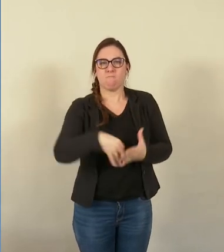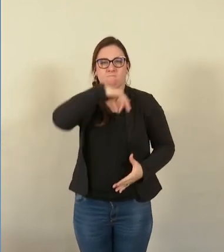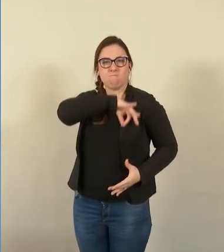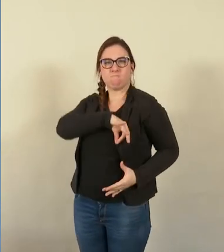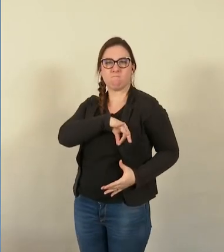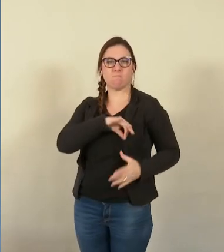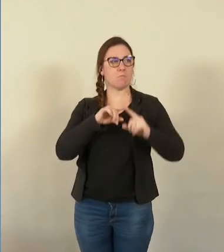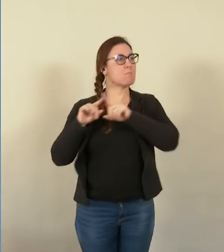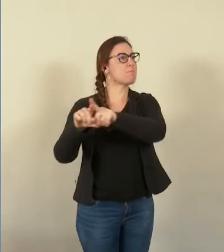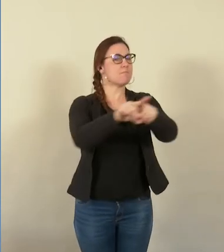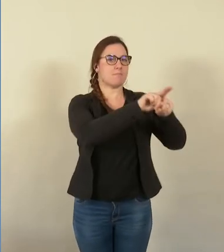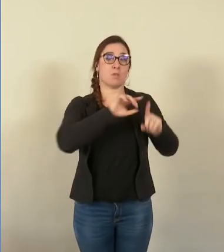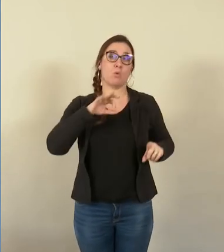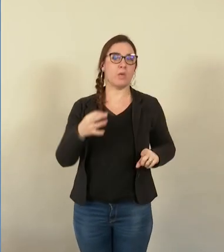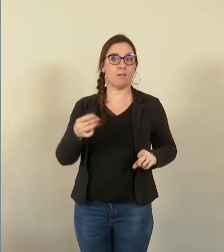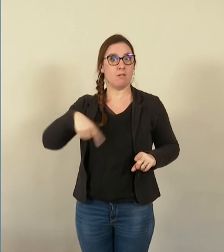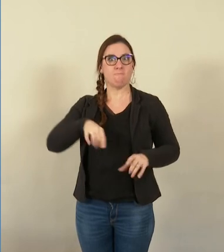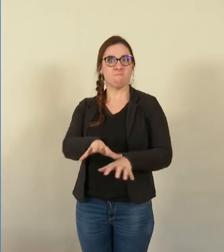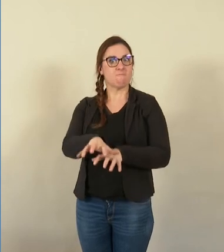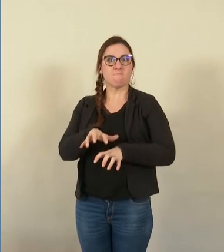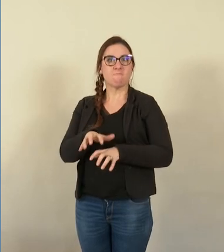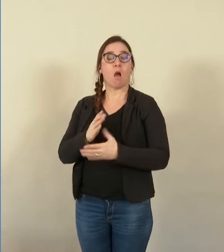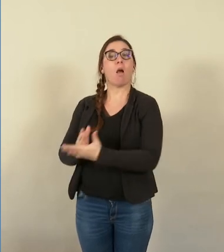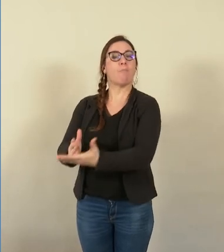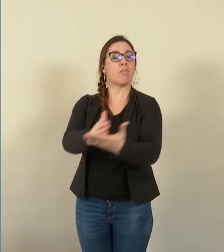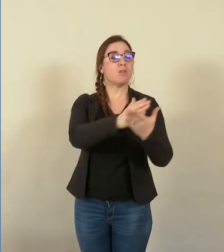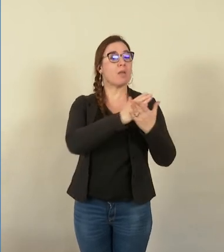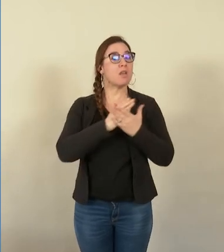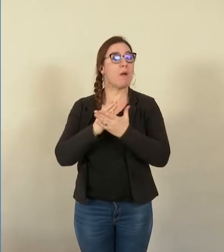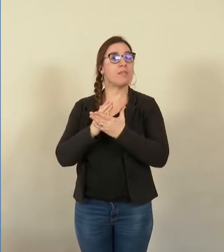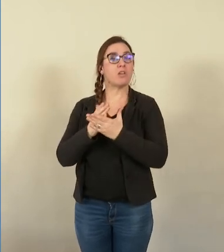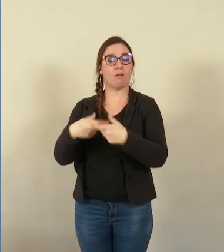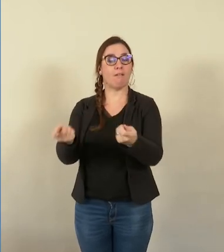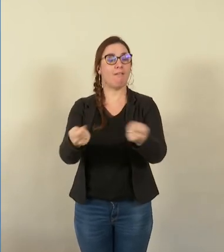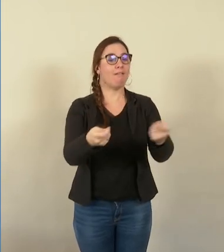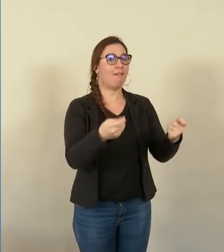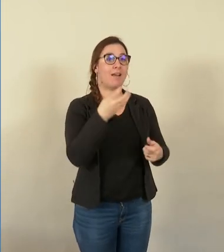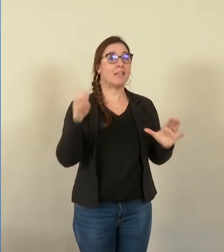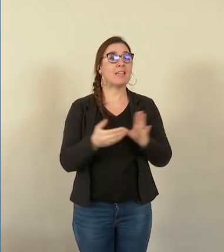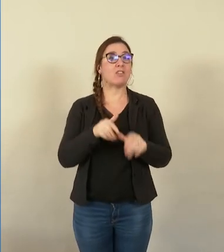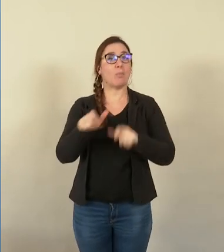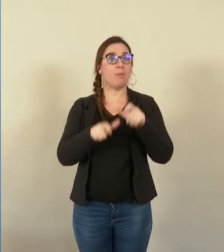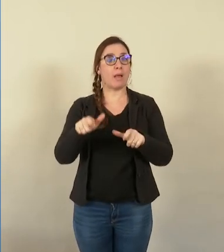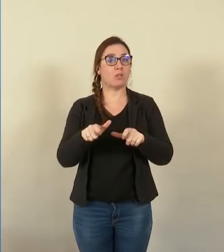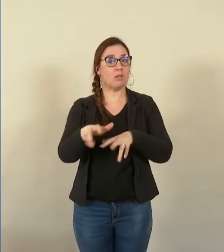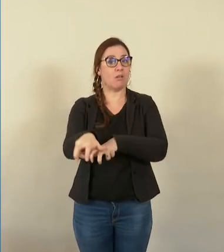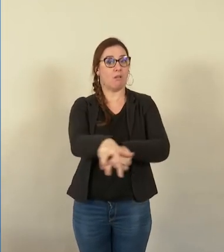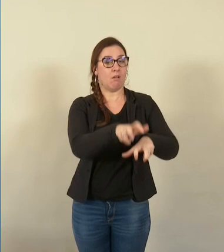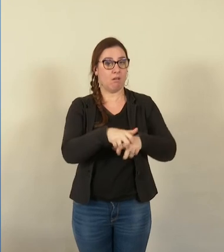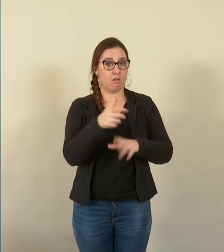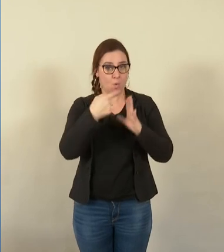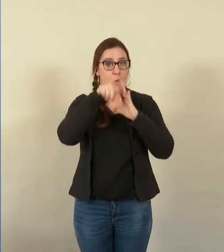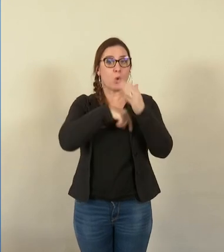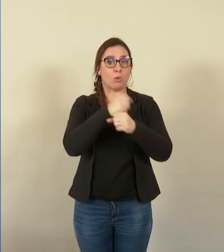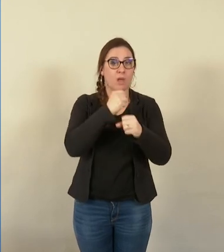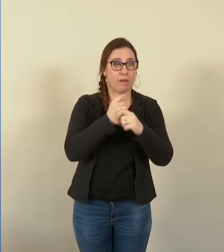agricole commune et qui ne veulent surtout pas partager avec le les 400000 agriculteurs qui eux ont des conditions de travail